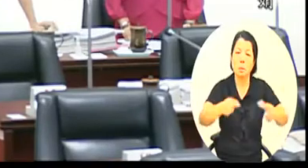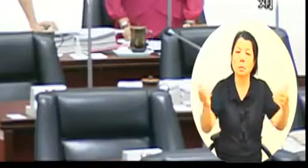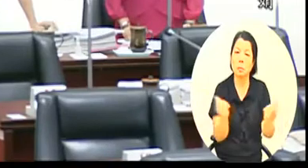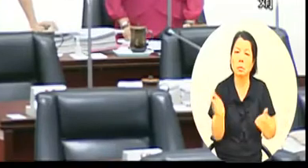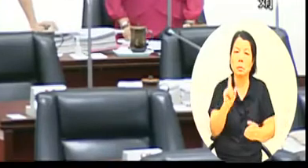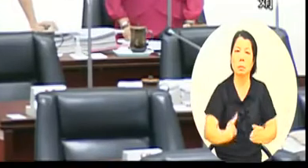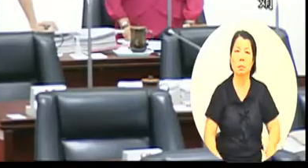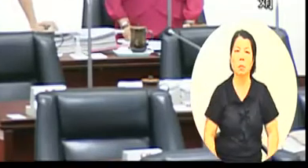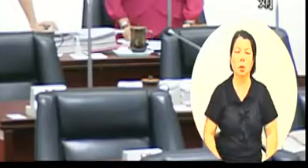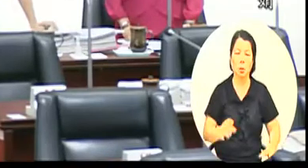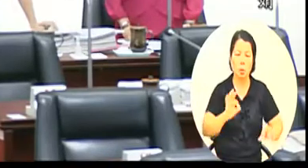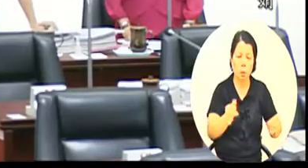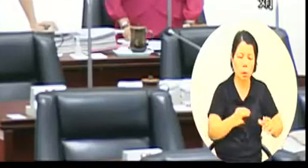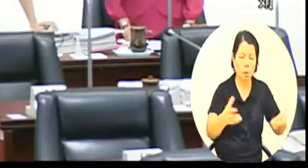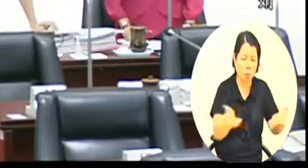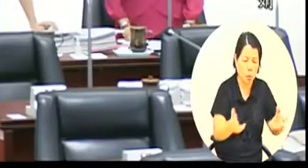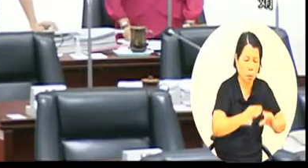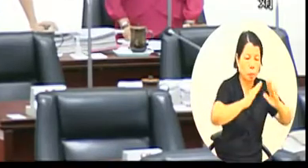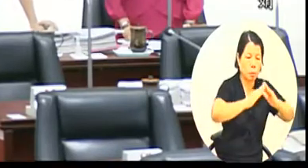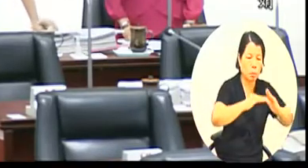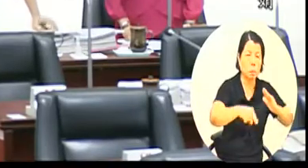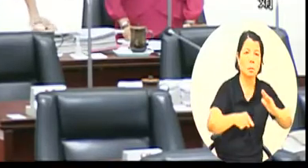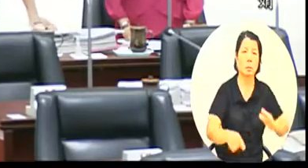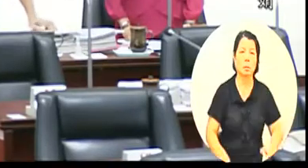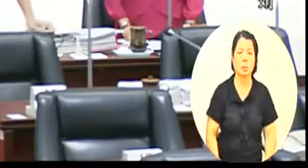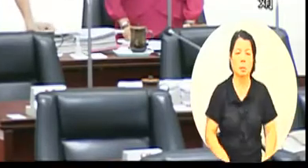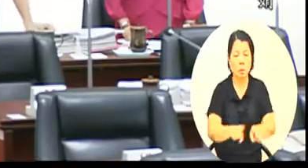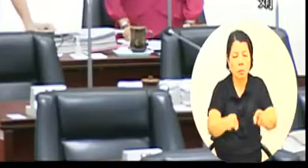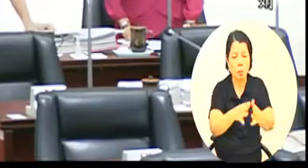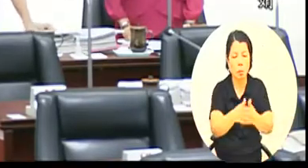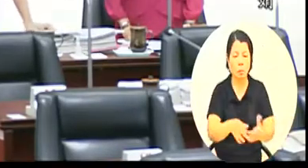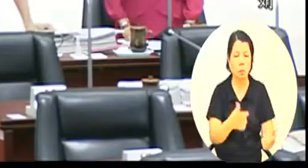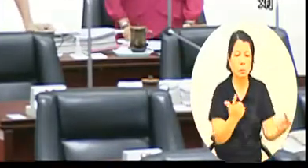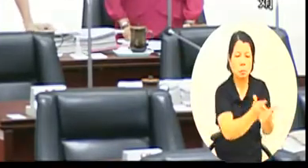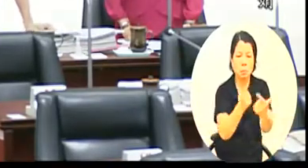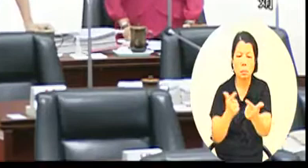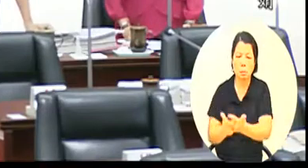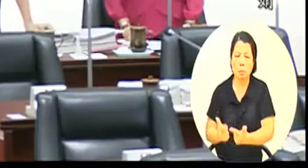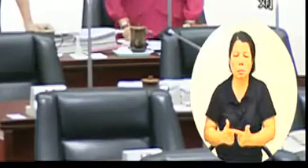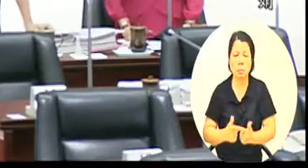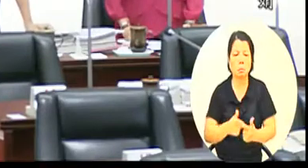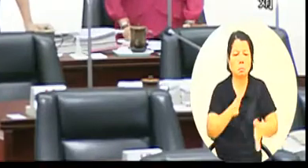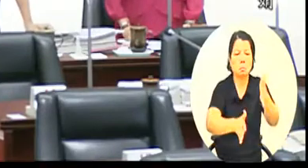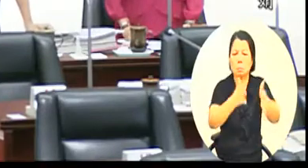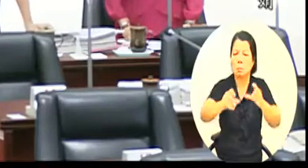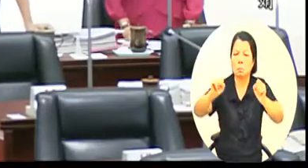么一套建蔽率跟容积率可以适用所有不同的居住形态。